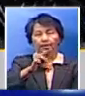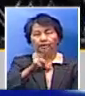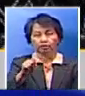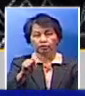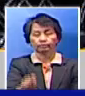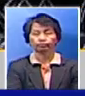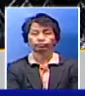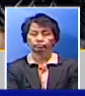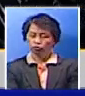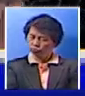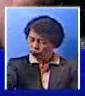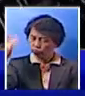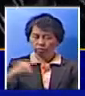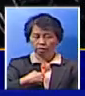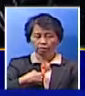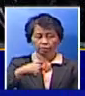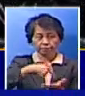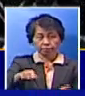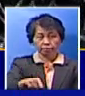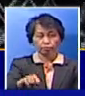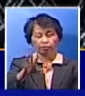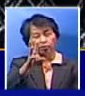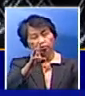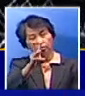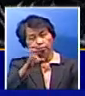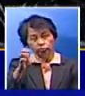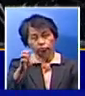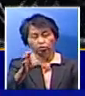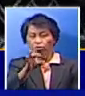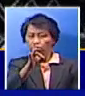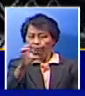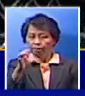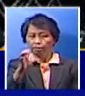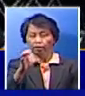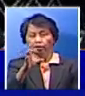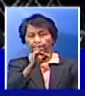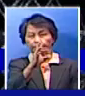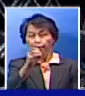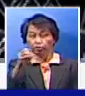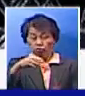MRT, saya membelanjakan roughly dalam 800. Wow. 800 tu include ni